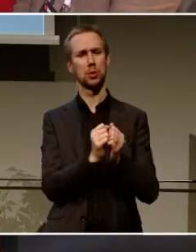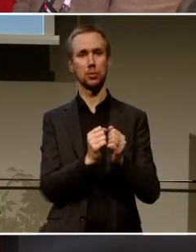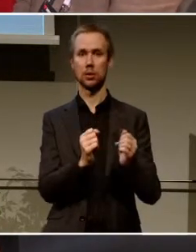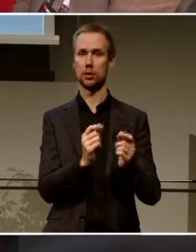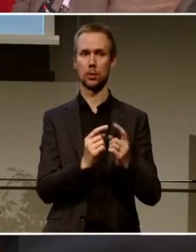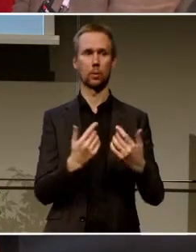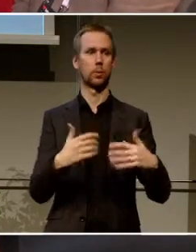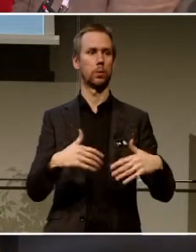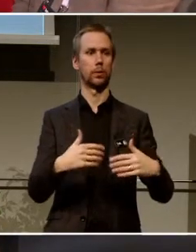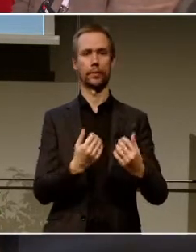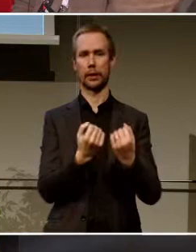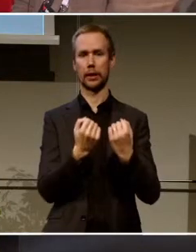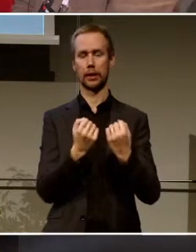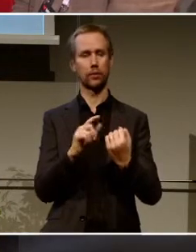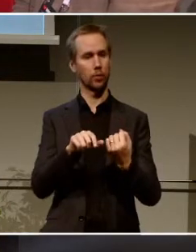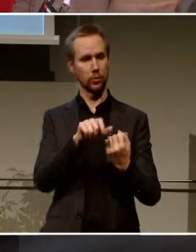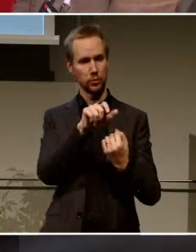för den personens känsla av